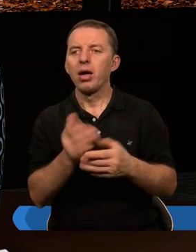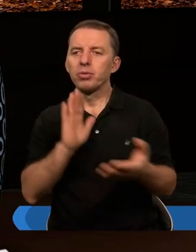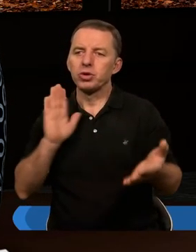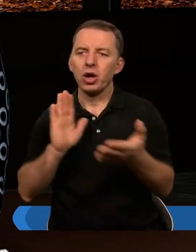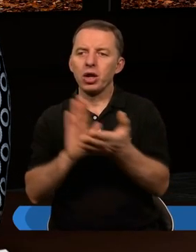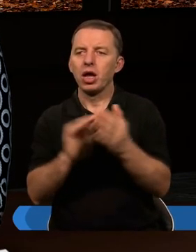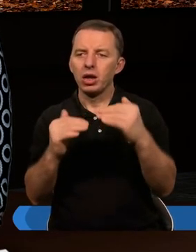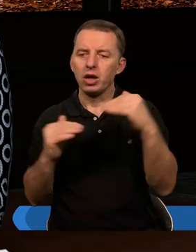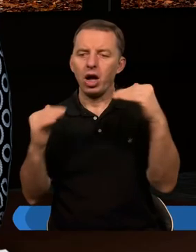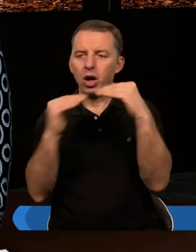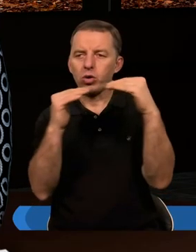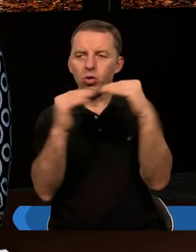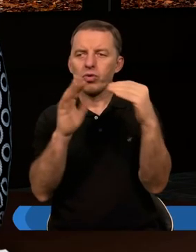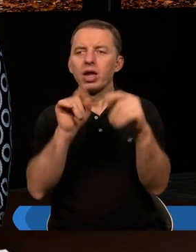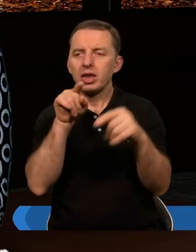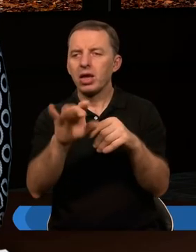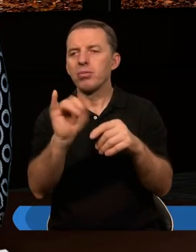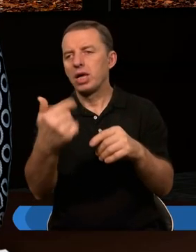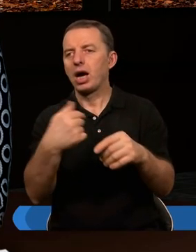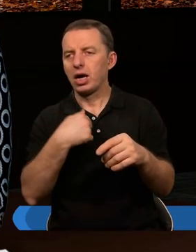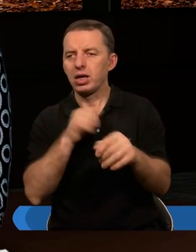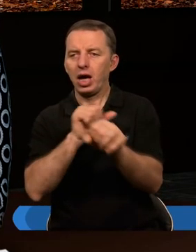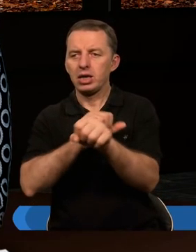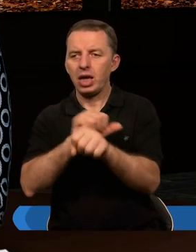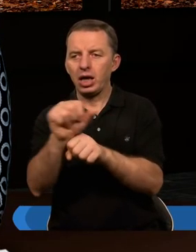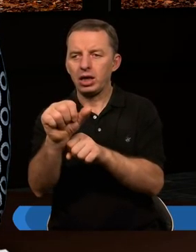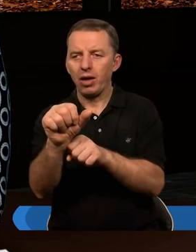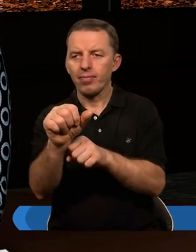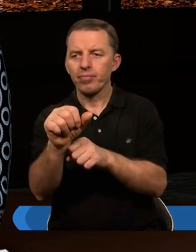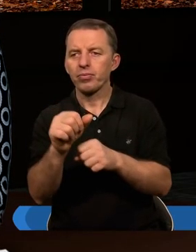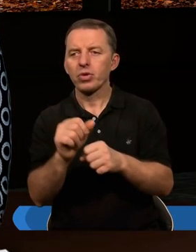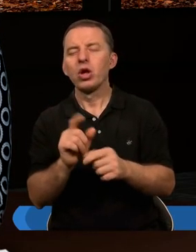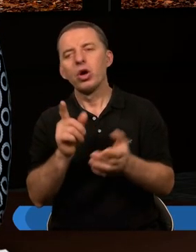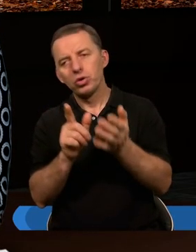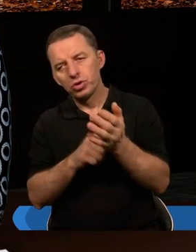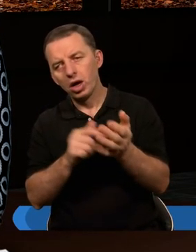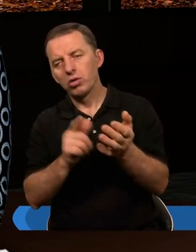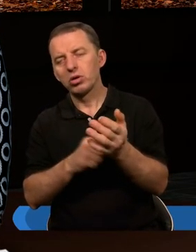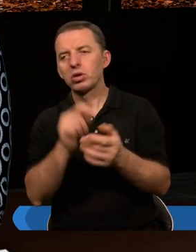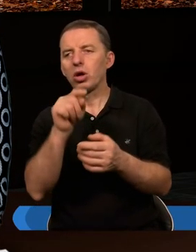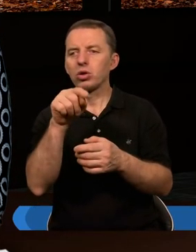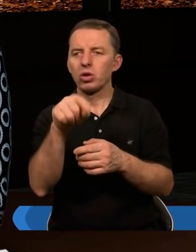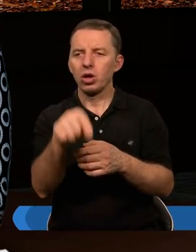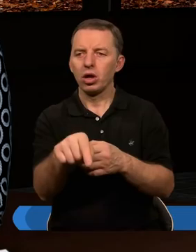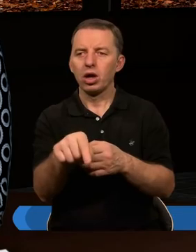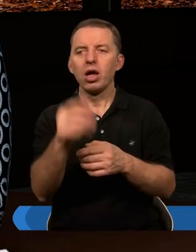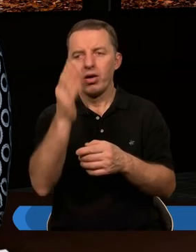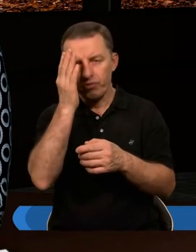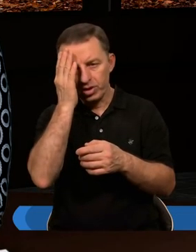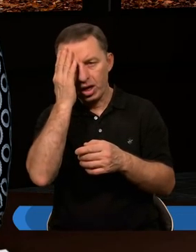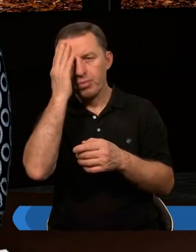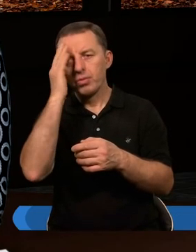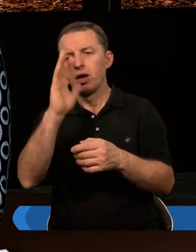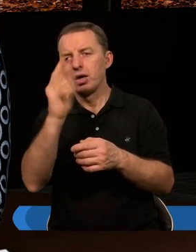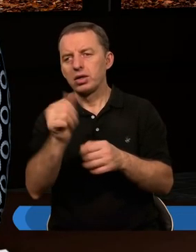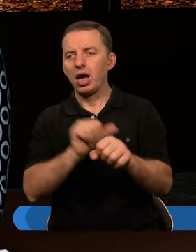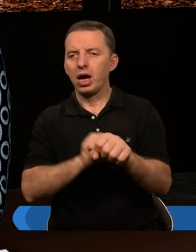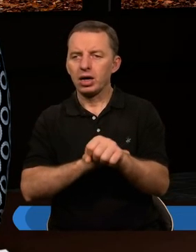przynajmniej na równi z tym, jaka ja jestem. A często to wiemy, jak jest.